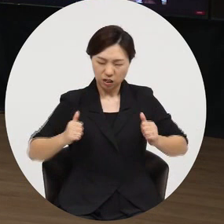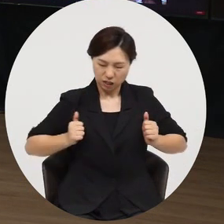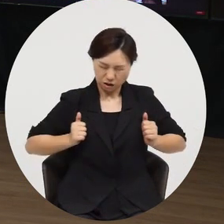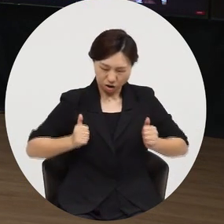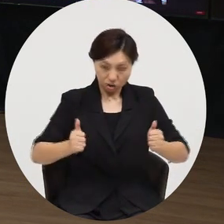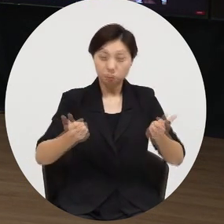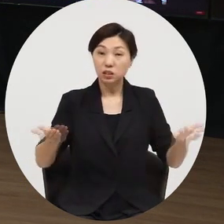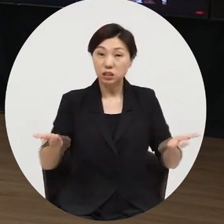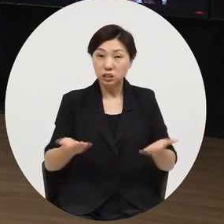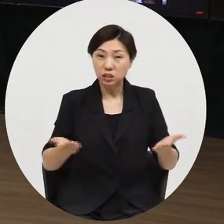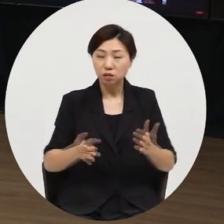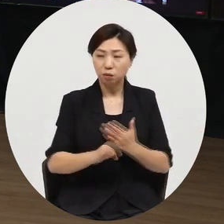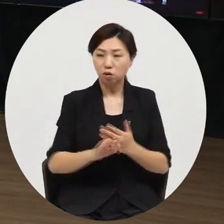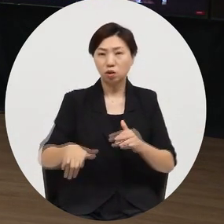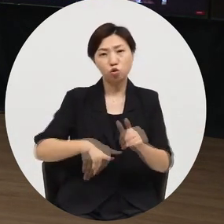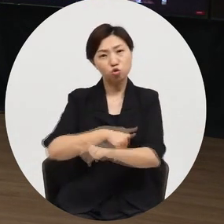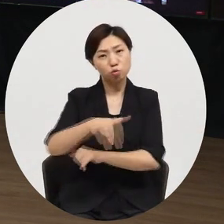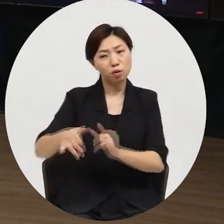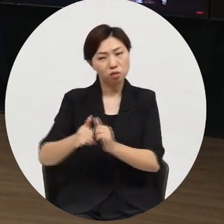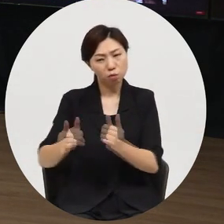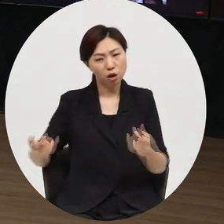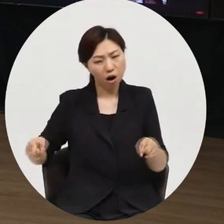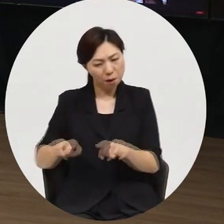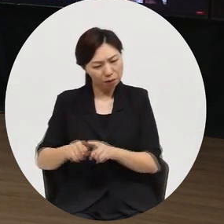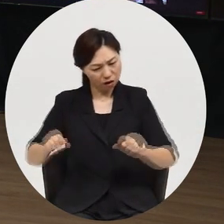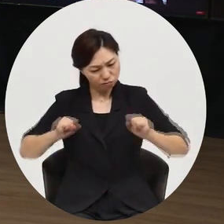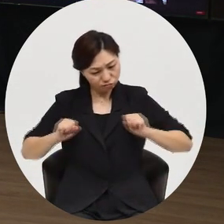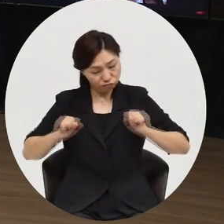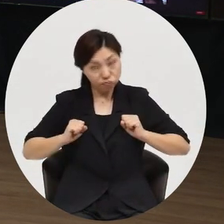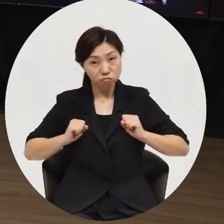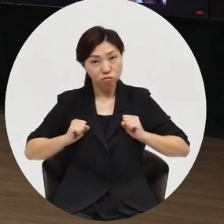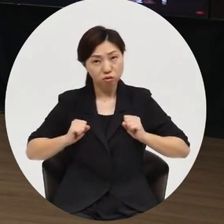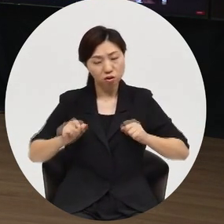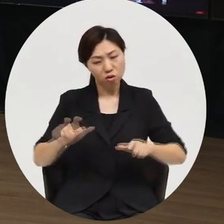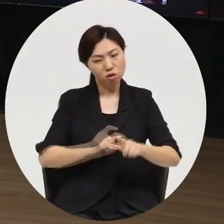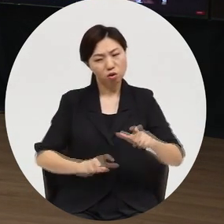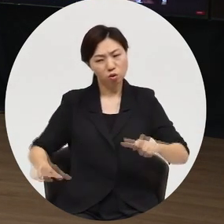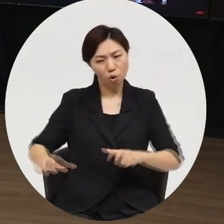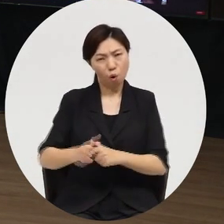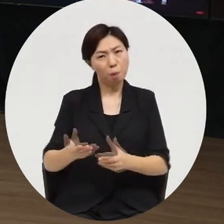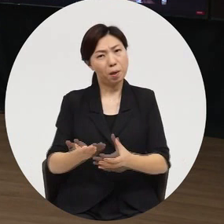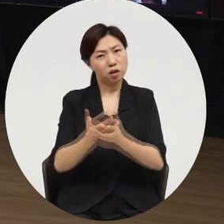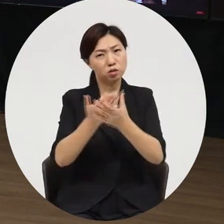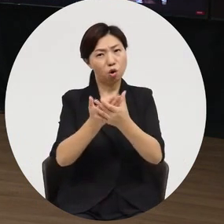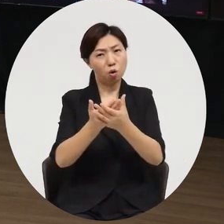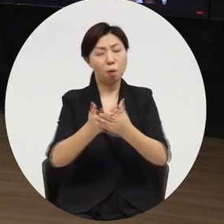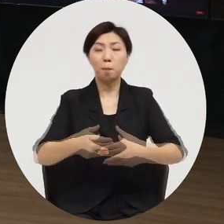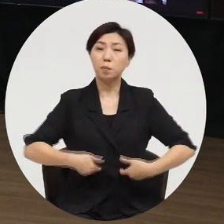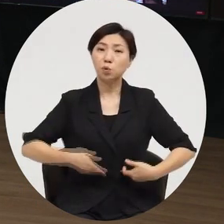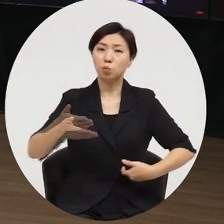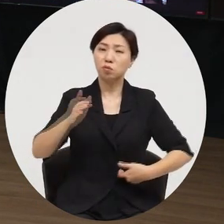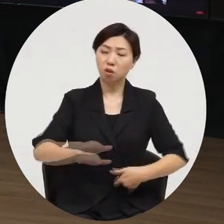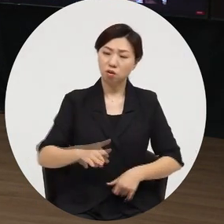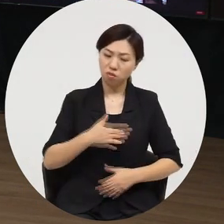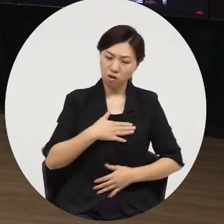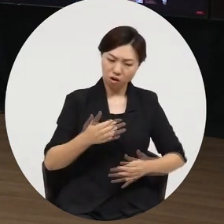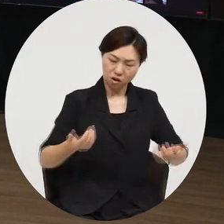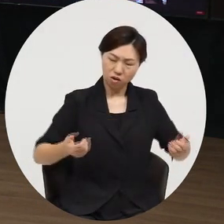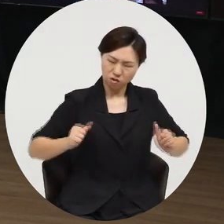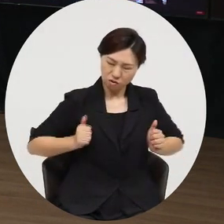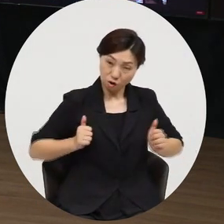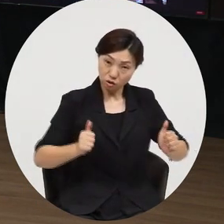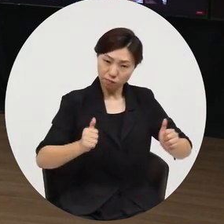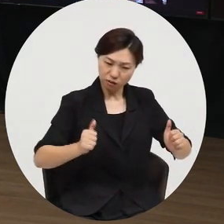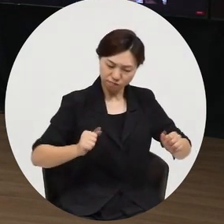하면, 서로 옆에 있는 동료들도 같이 열심히 해서 좀더 발전되게 그런 일을 하고 이래야 되는데,